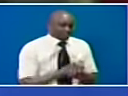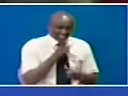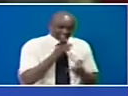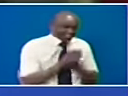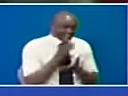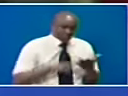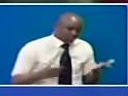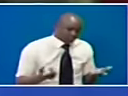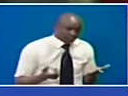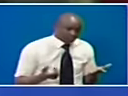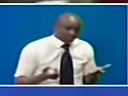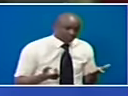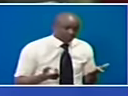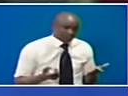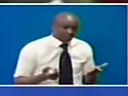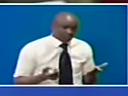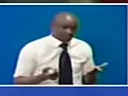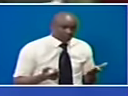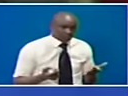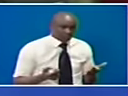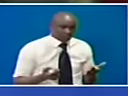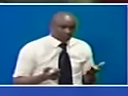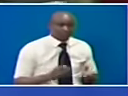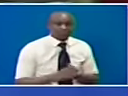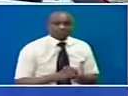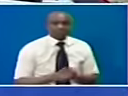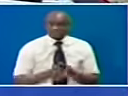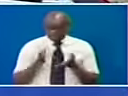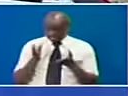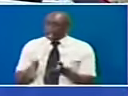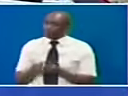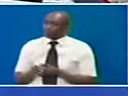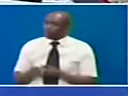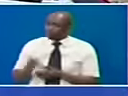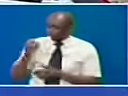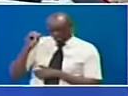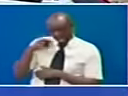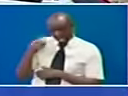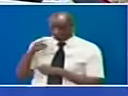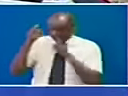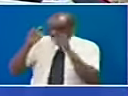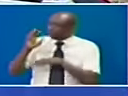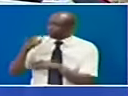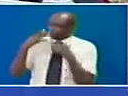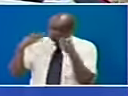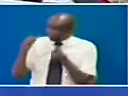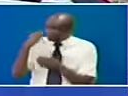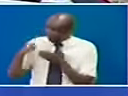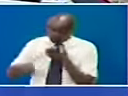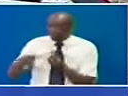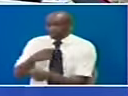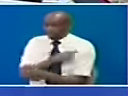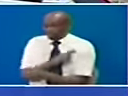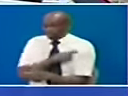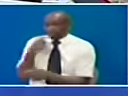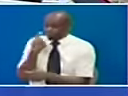ambayo wewe unapigania kama mkiwa katika kile ile chama. Naam, na kwa kauli yake rais pia alisema ni kana kwamba madaktari wanawashika